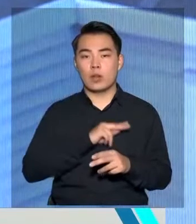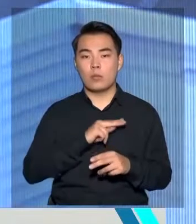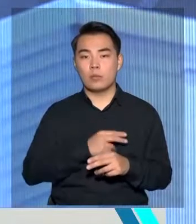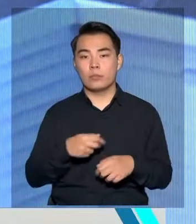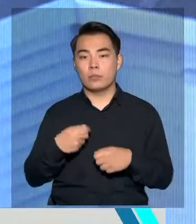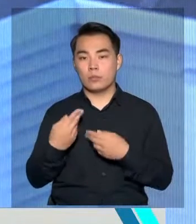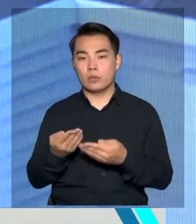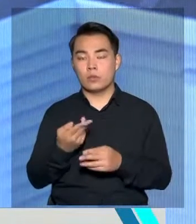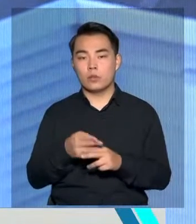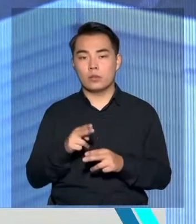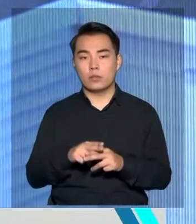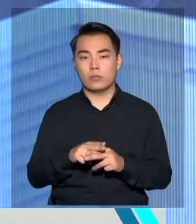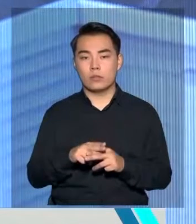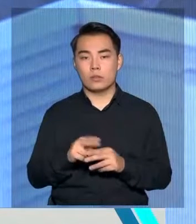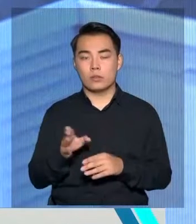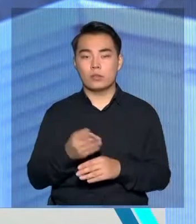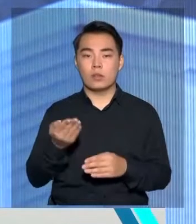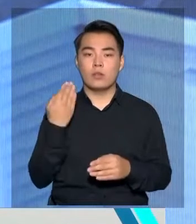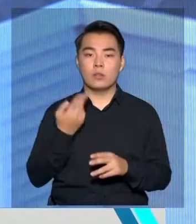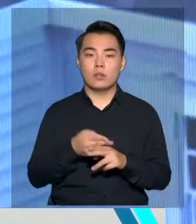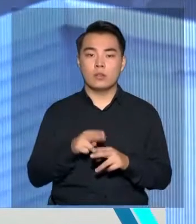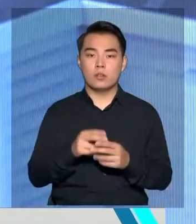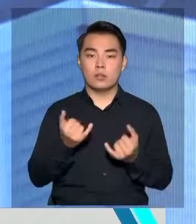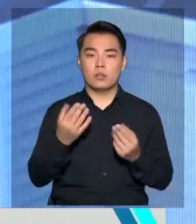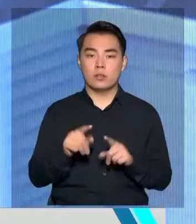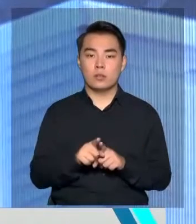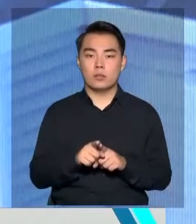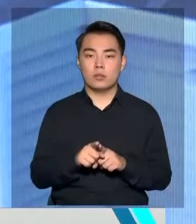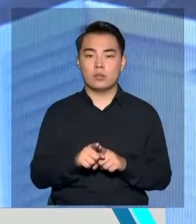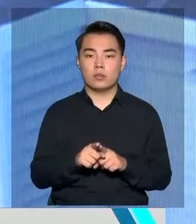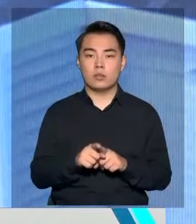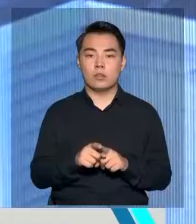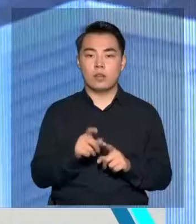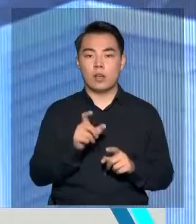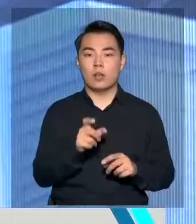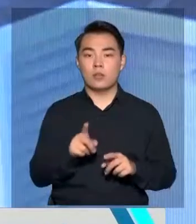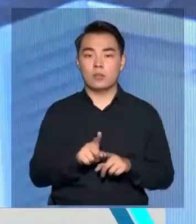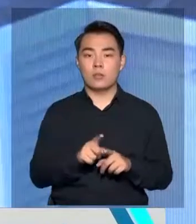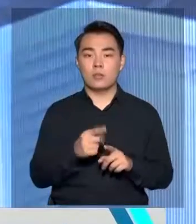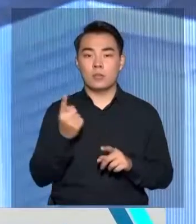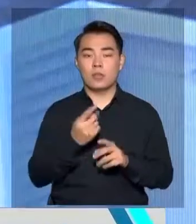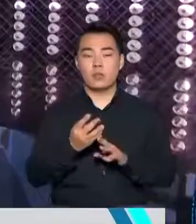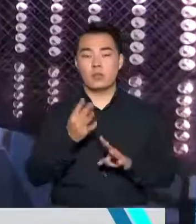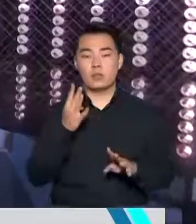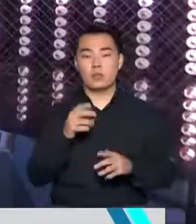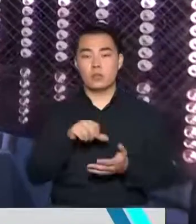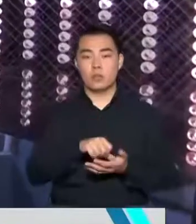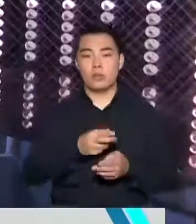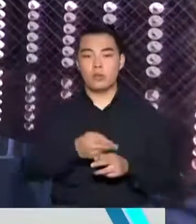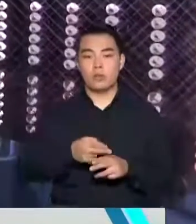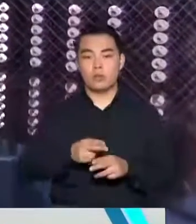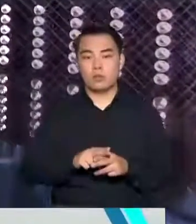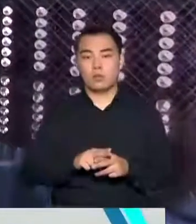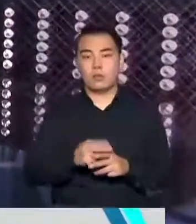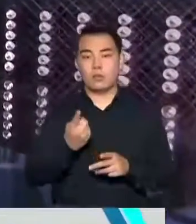Яғни бұрын дәл қазіргі болып жатқан жағдай бойынша егер азаматтар бірінші кезекке тұру үшін жергілікті атқарушы органға